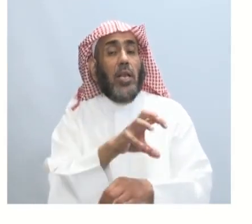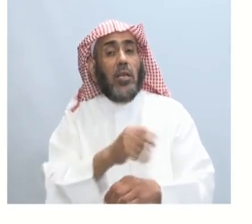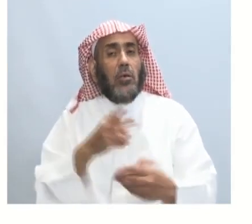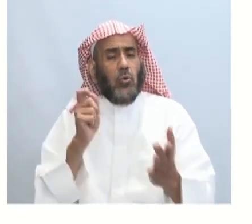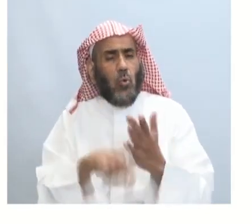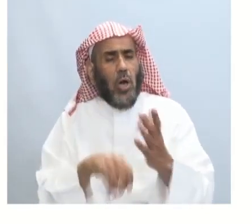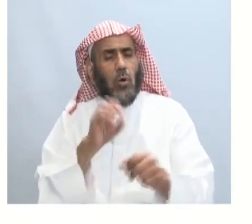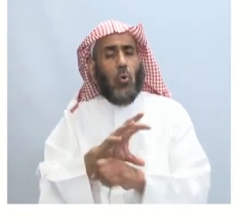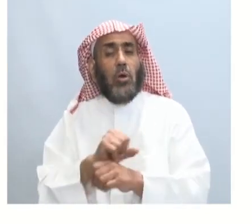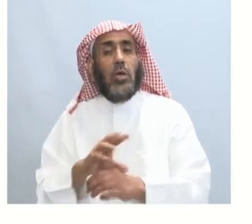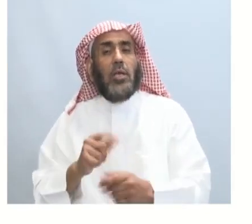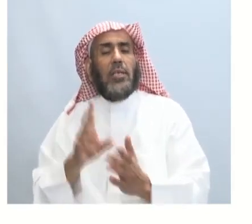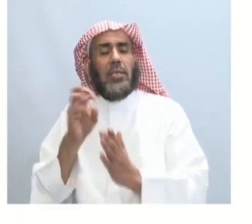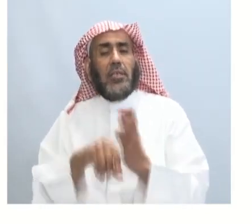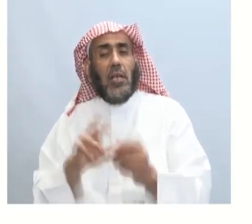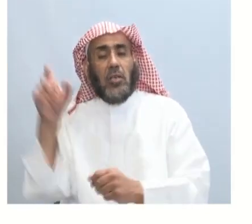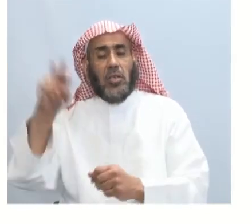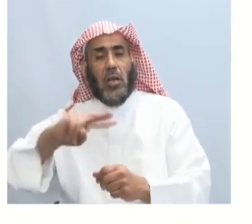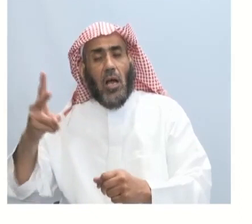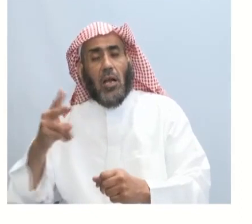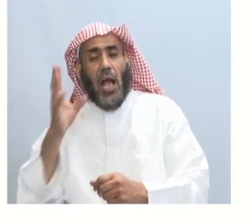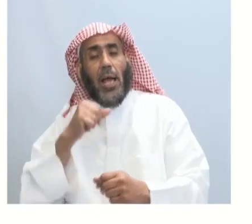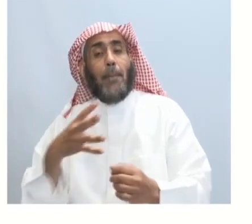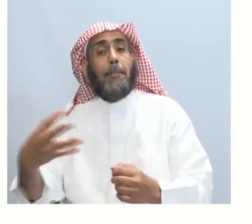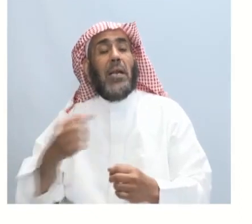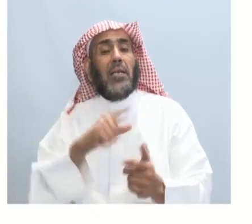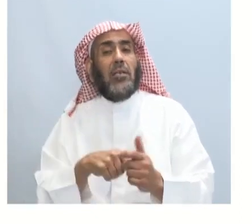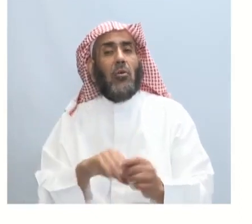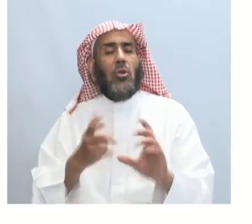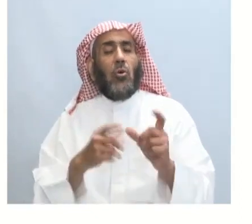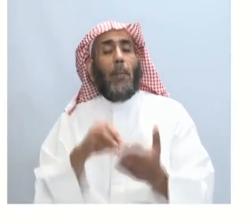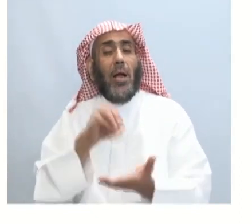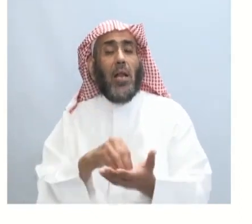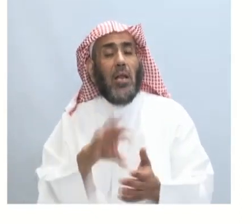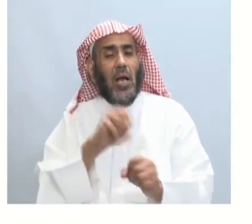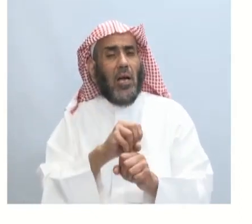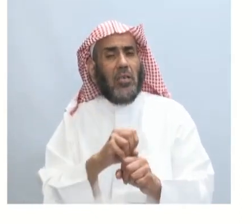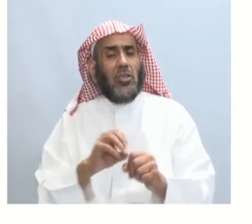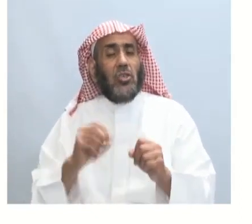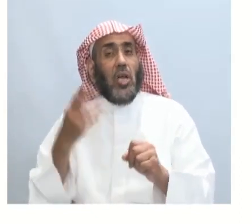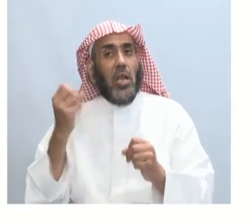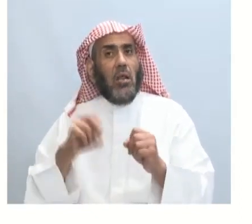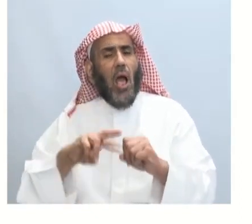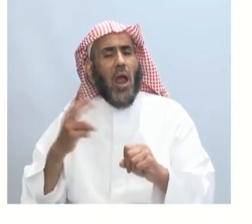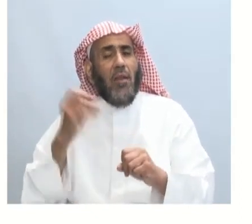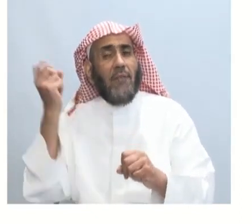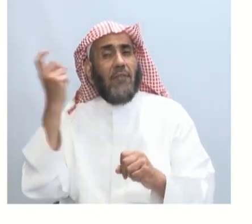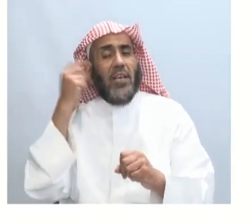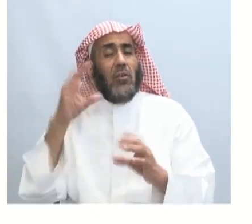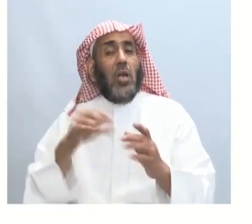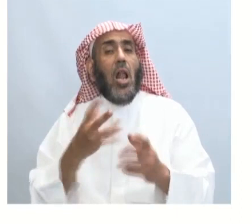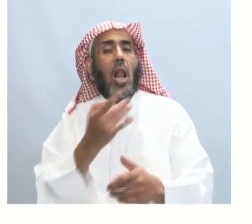حقوق على شيء معين لصالح شخص اخر غير مالك هذا الشيء وقد يكون محل الحق شيئا فكريا وهي الاشياء